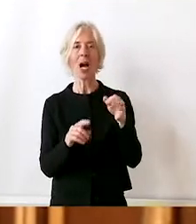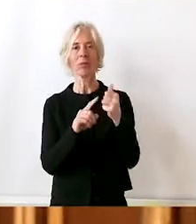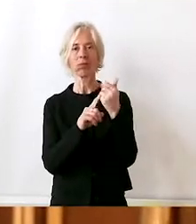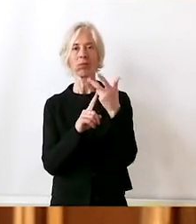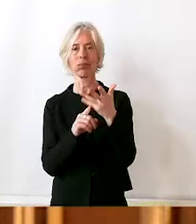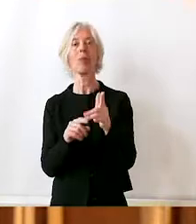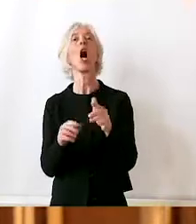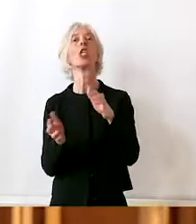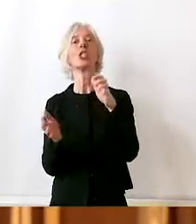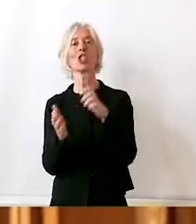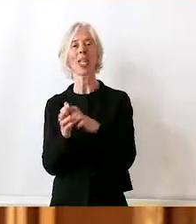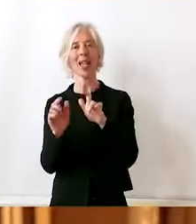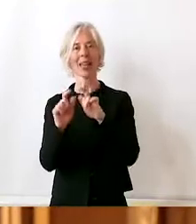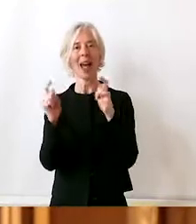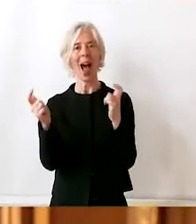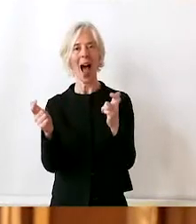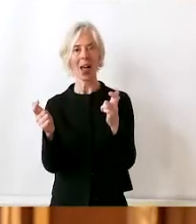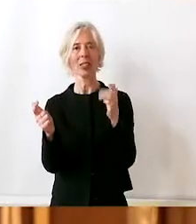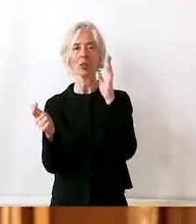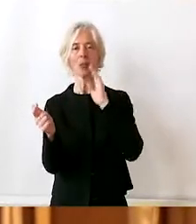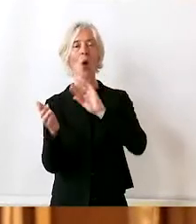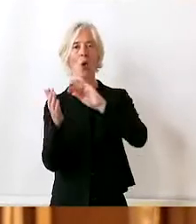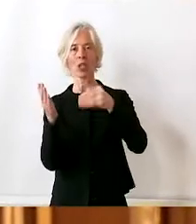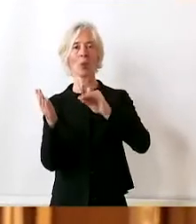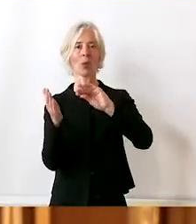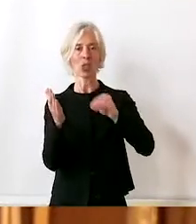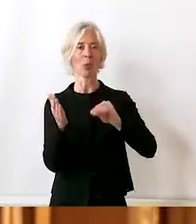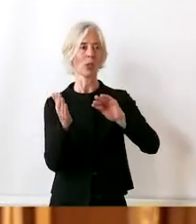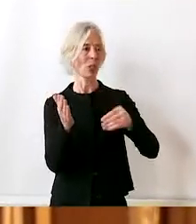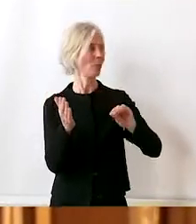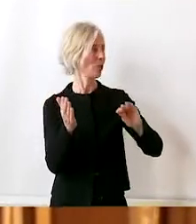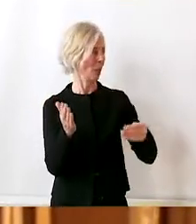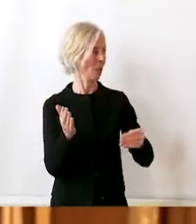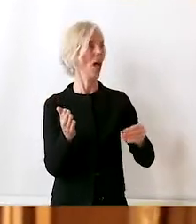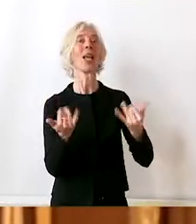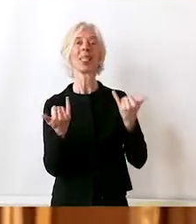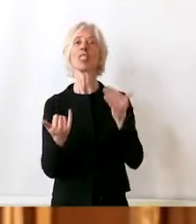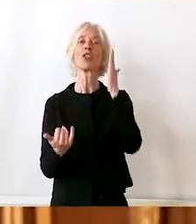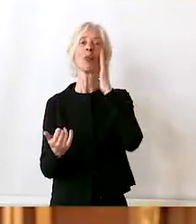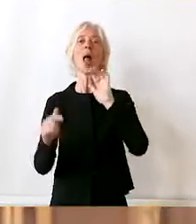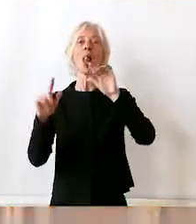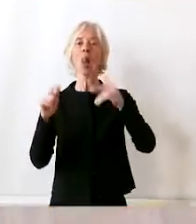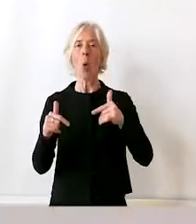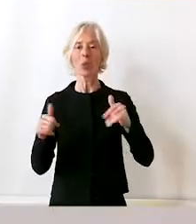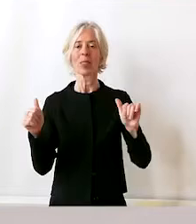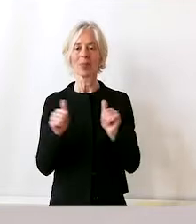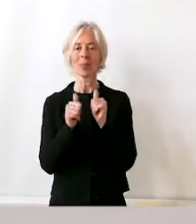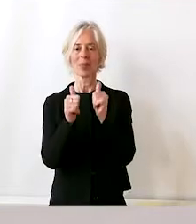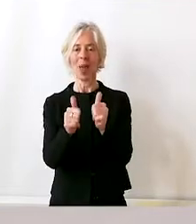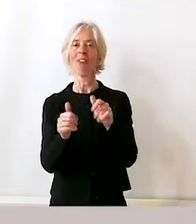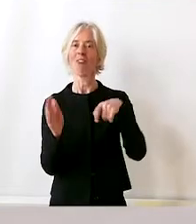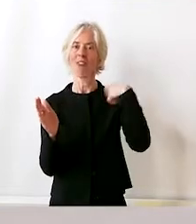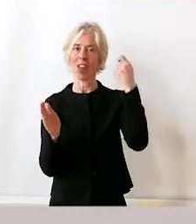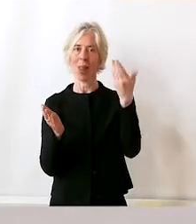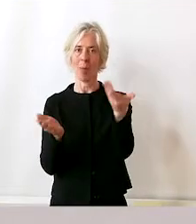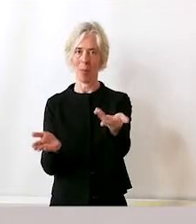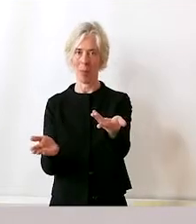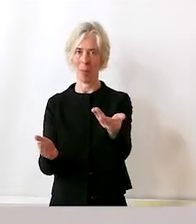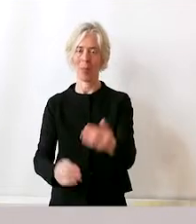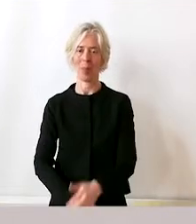Block und gleichzeitig Film oder Text ab zur Unterschrift. この度は